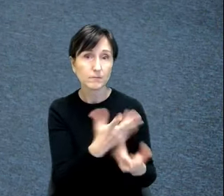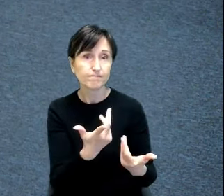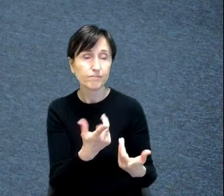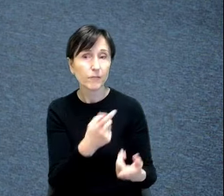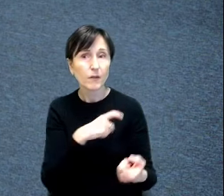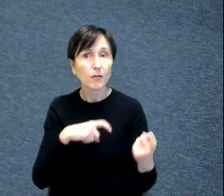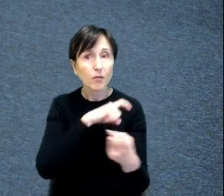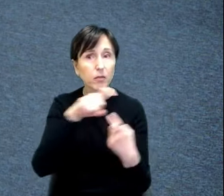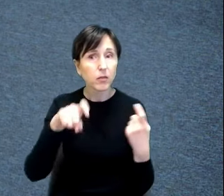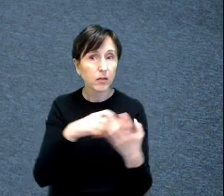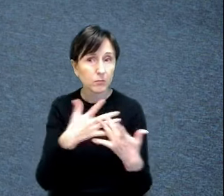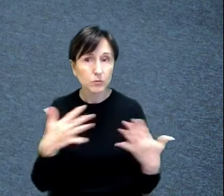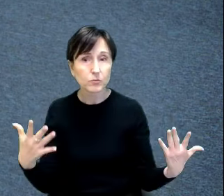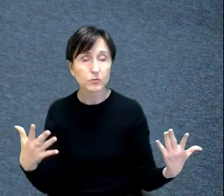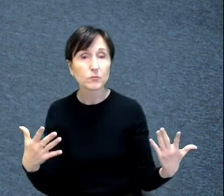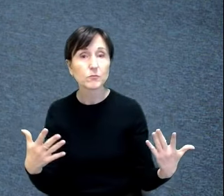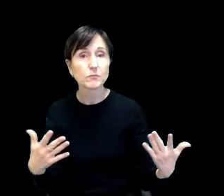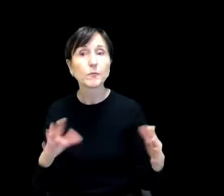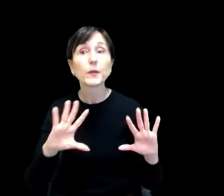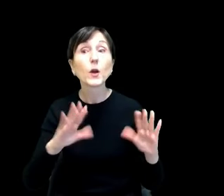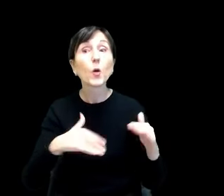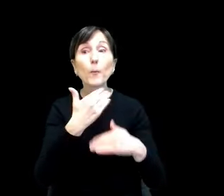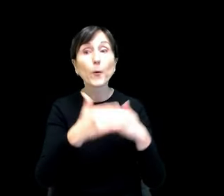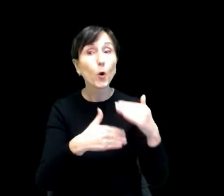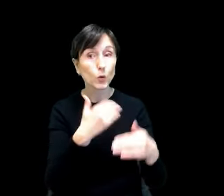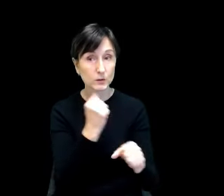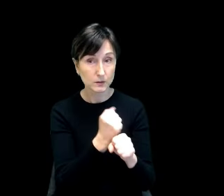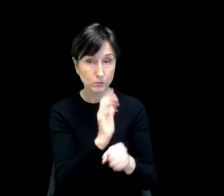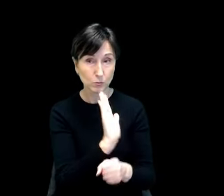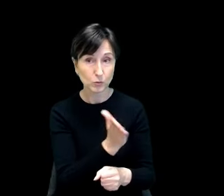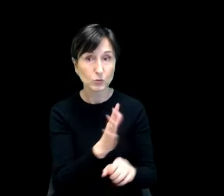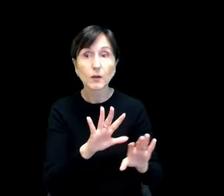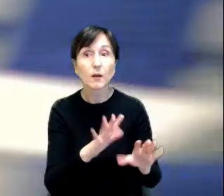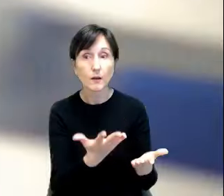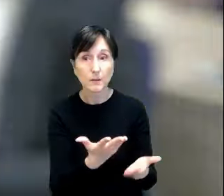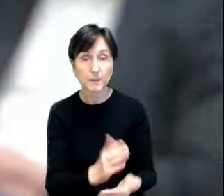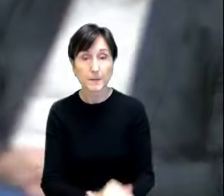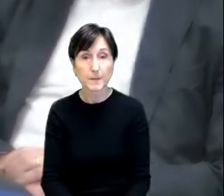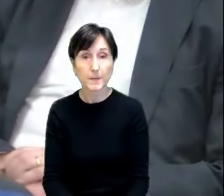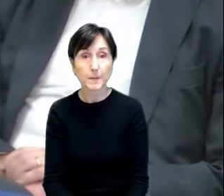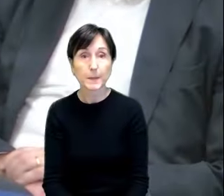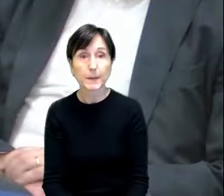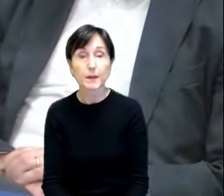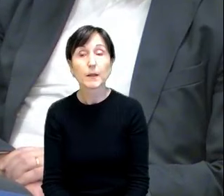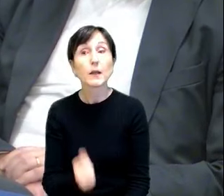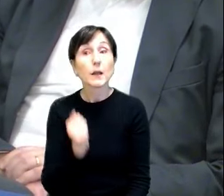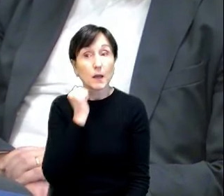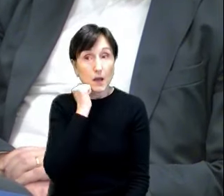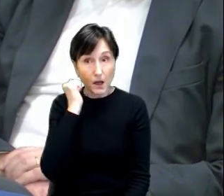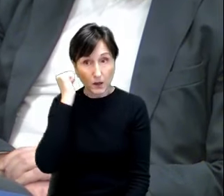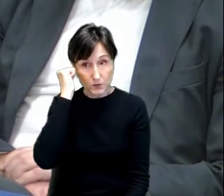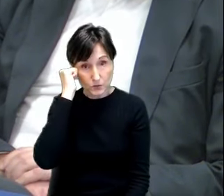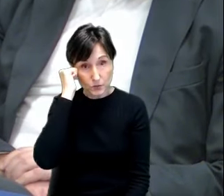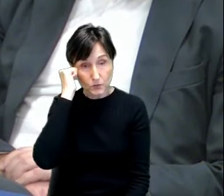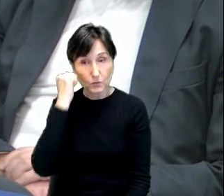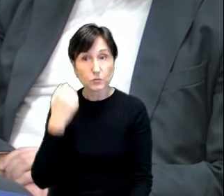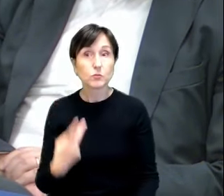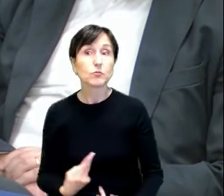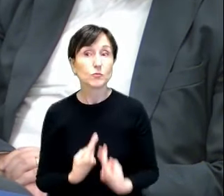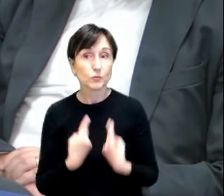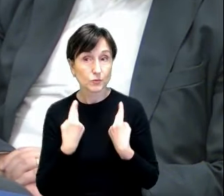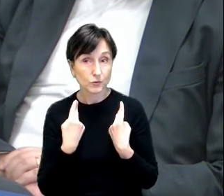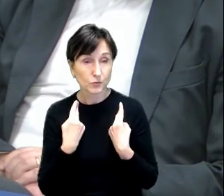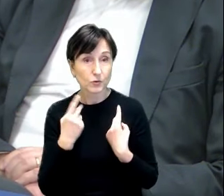vystosi procesas tai ačiū nu visų pirma labai ačiū už džiugias žinias kurių